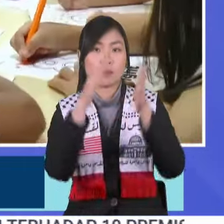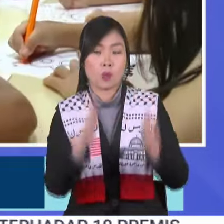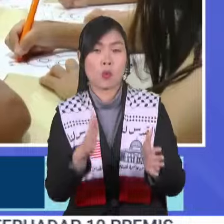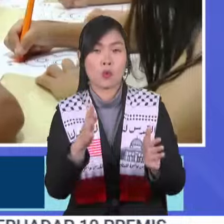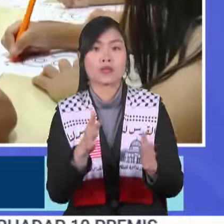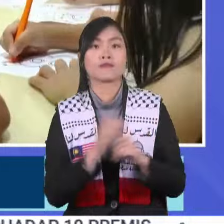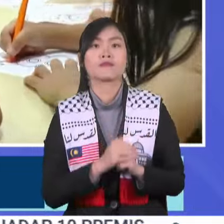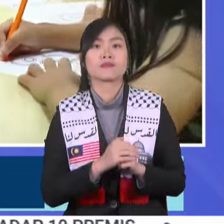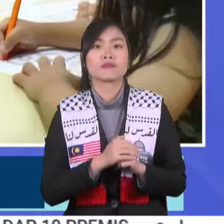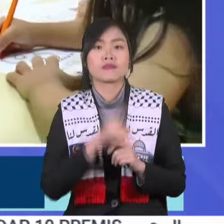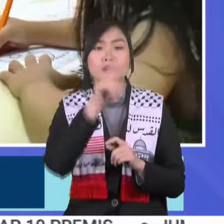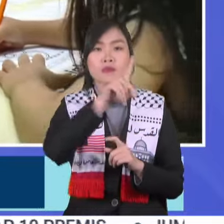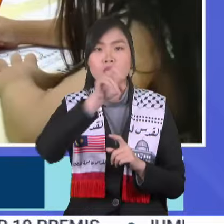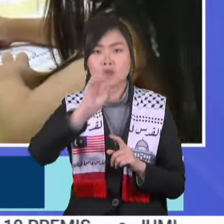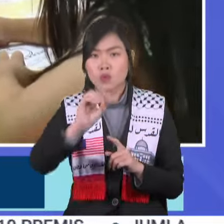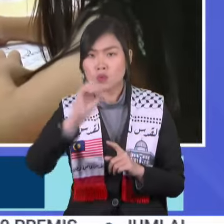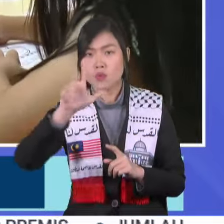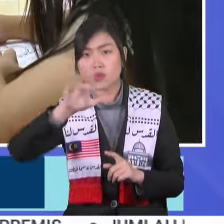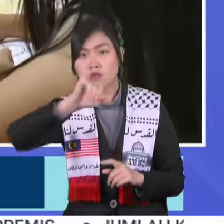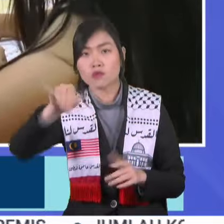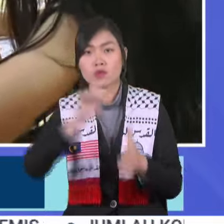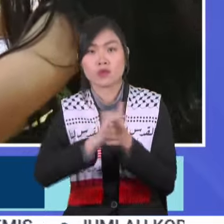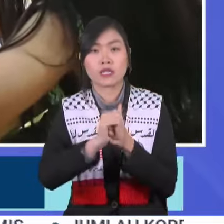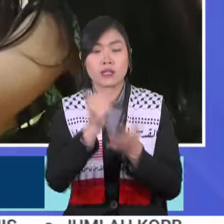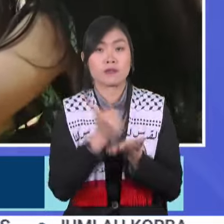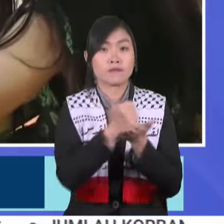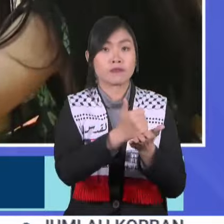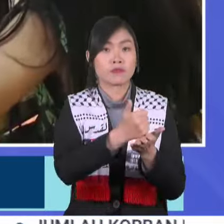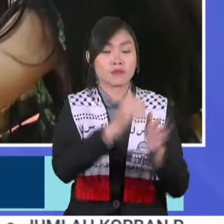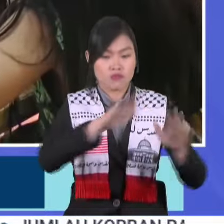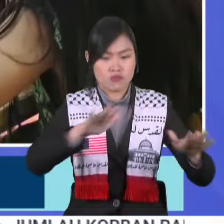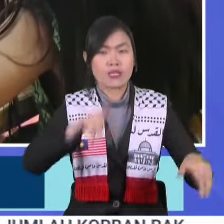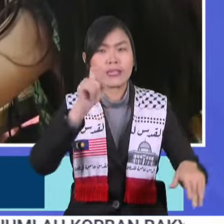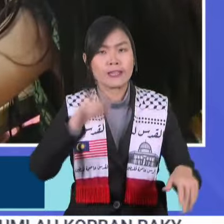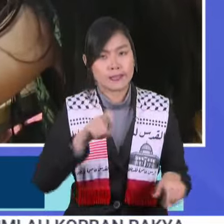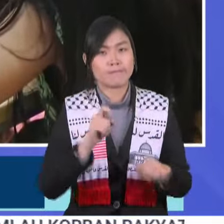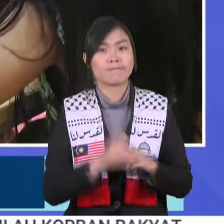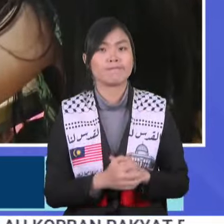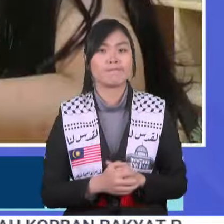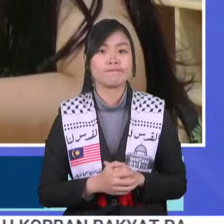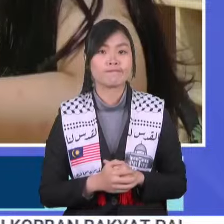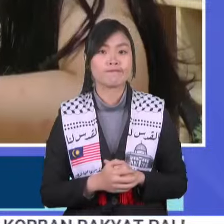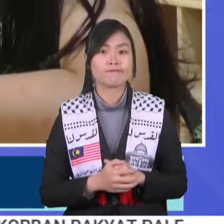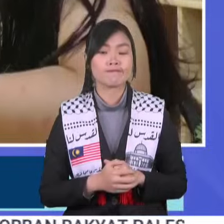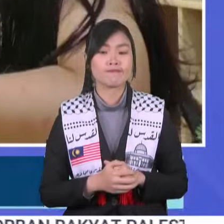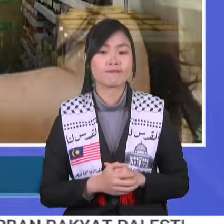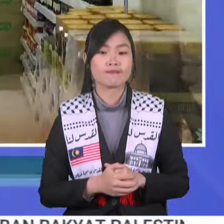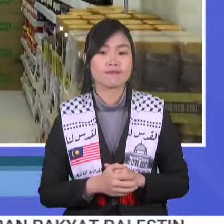kebajikan. RM103 juta daripadanya bagi membantu kanak-kanak yang memerlukan.